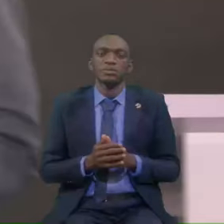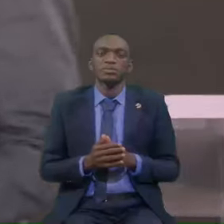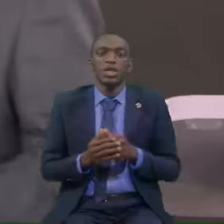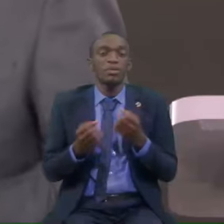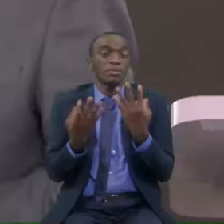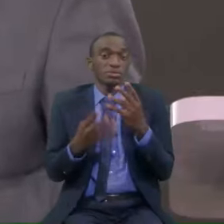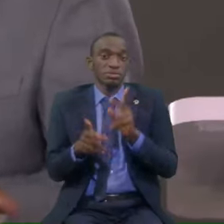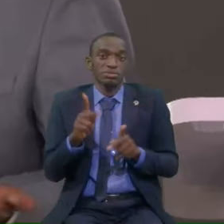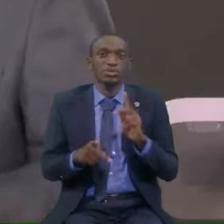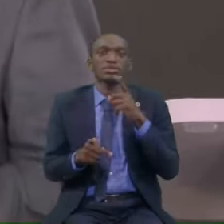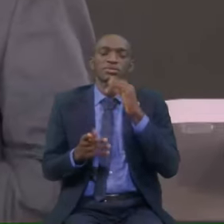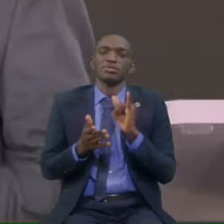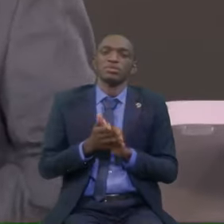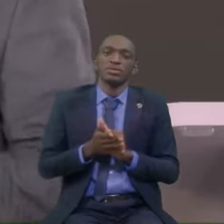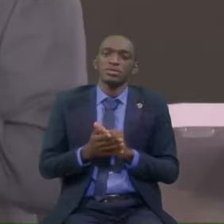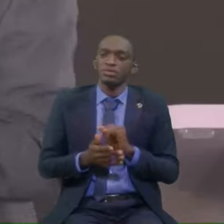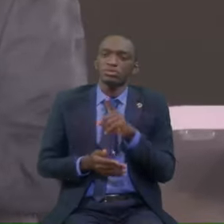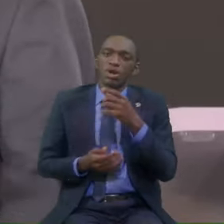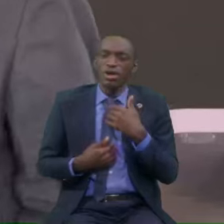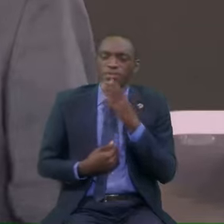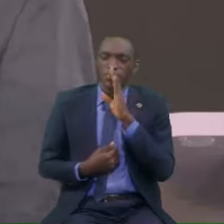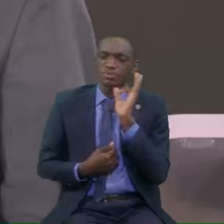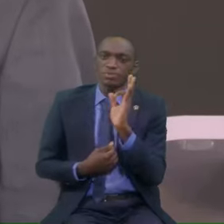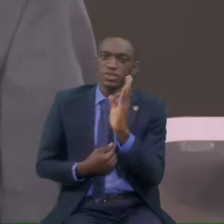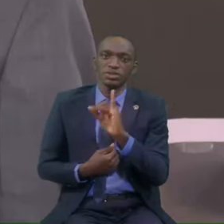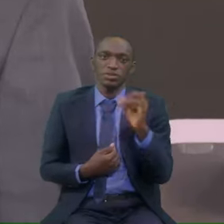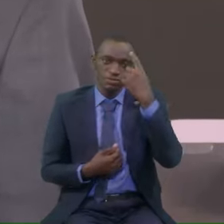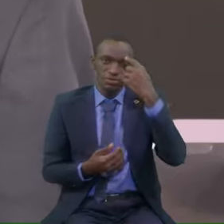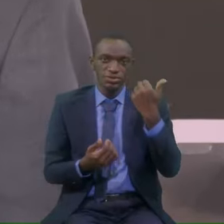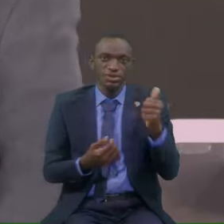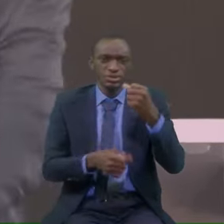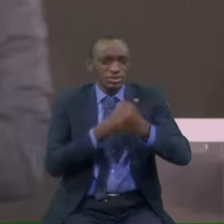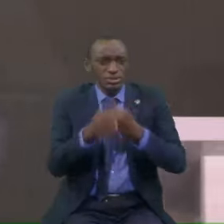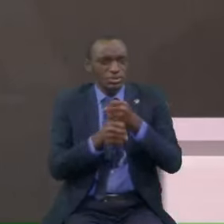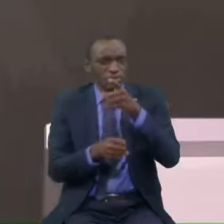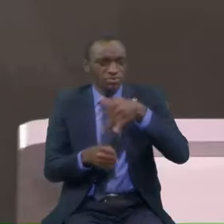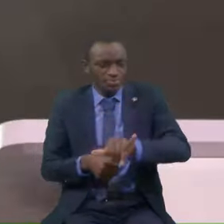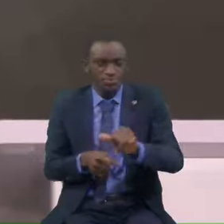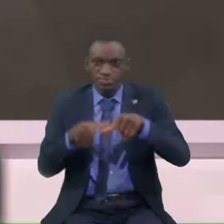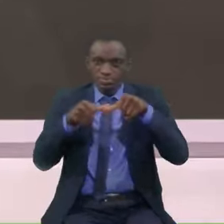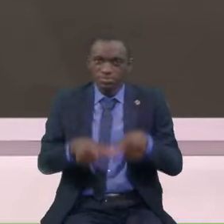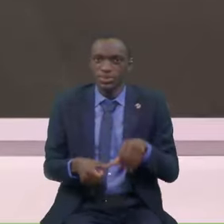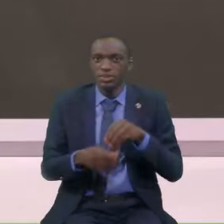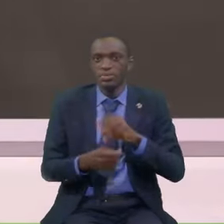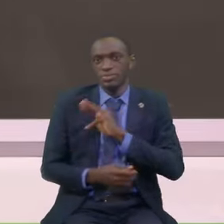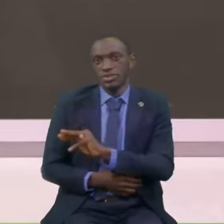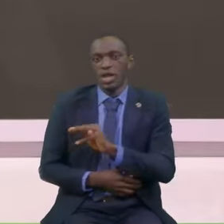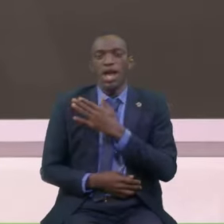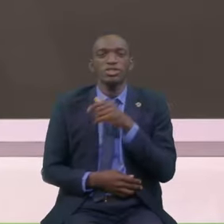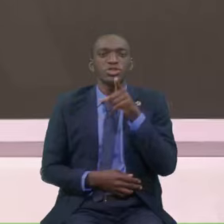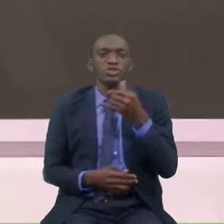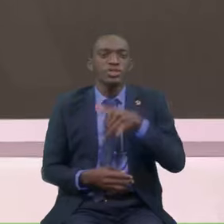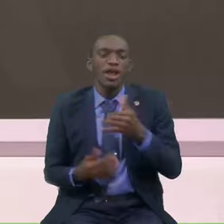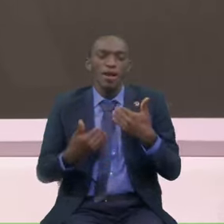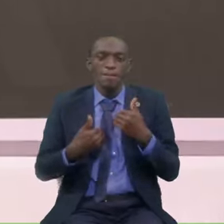Et on demande, mais comment se fait-il que tu prêches depuis 10 ans et tu demeures dans le ministère?